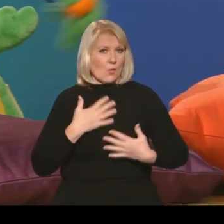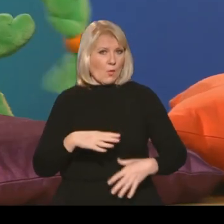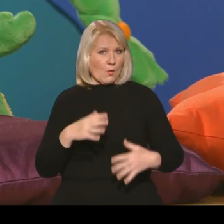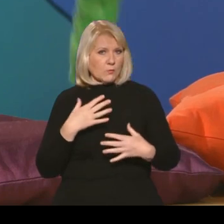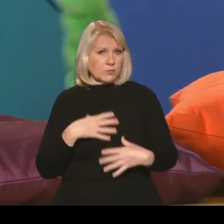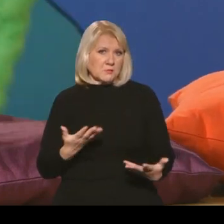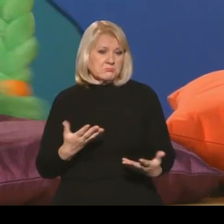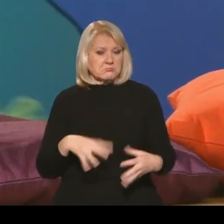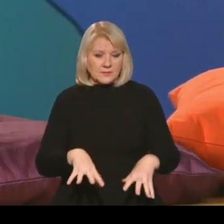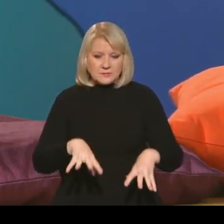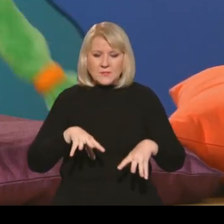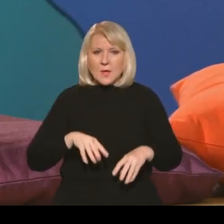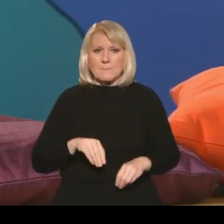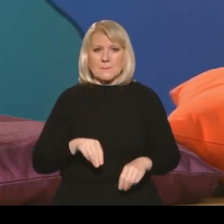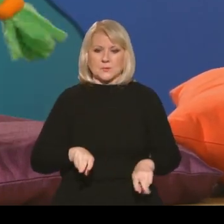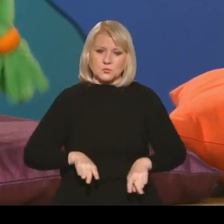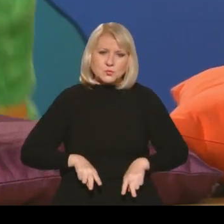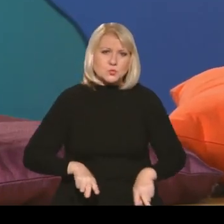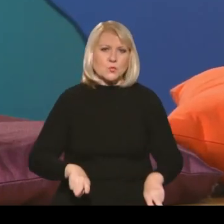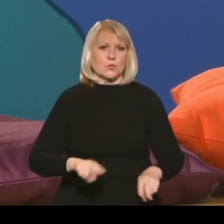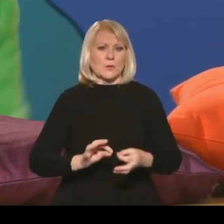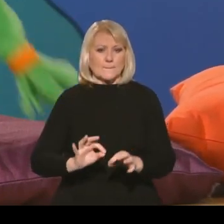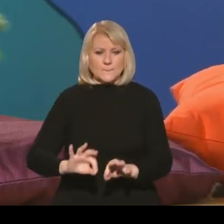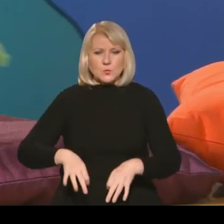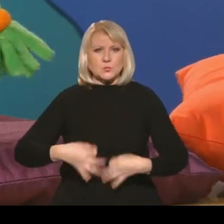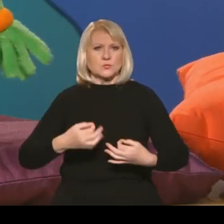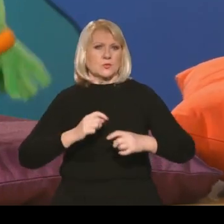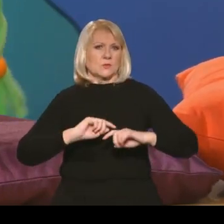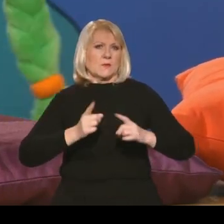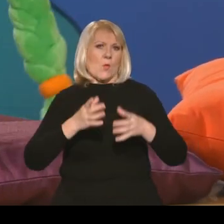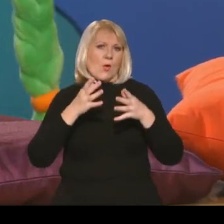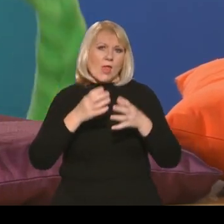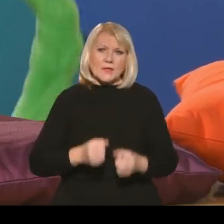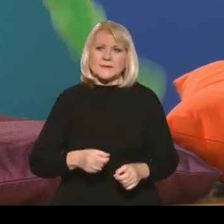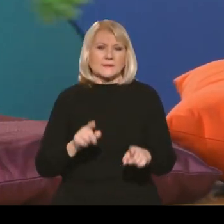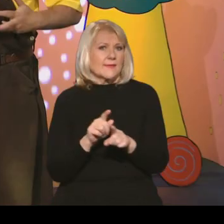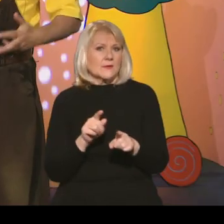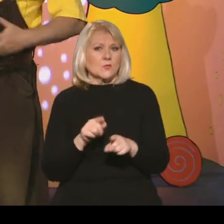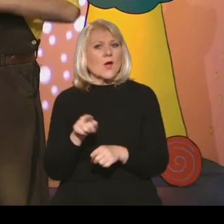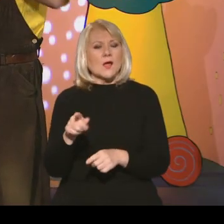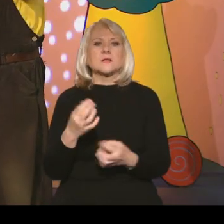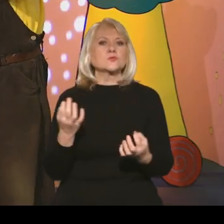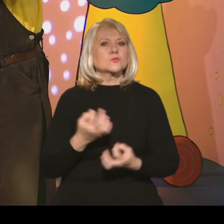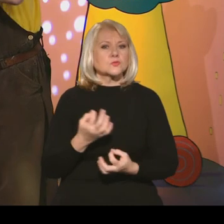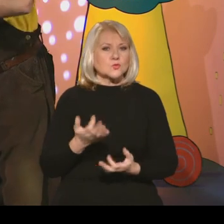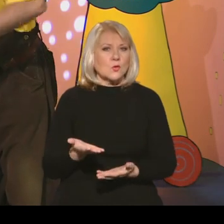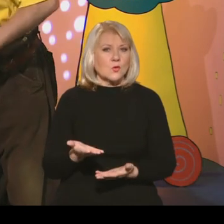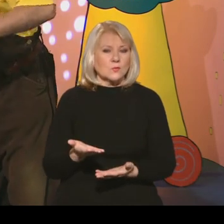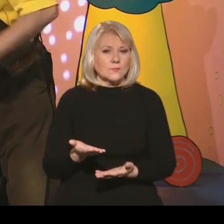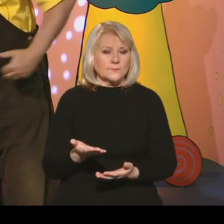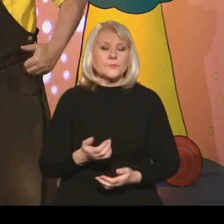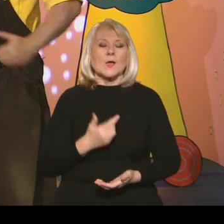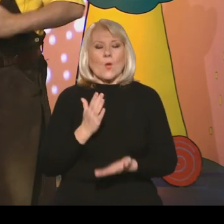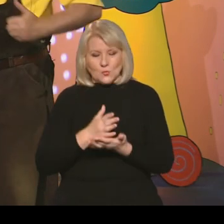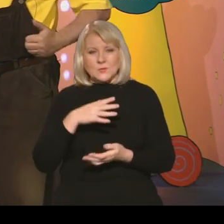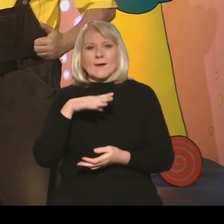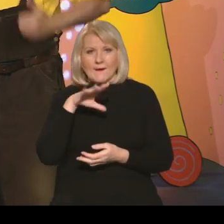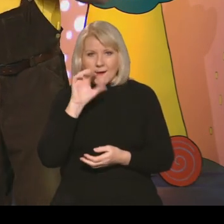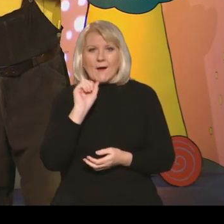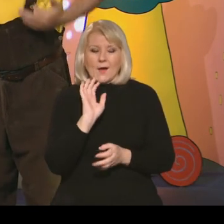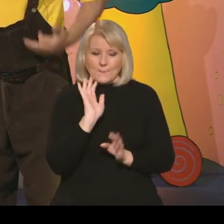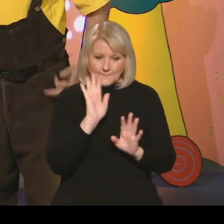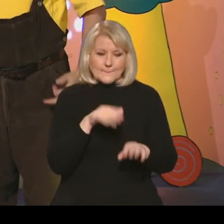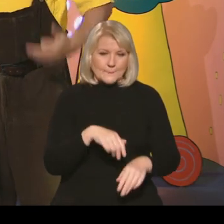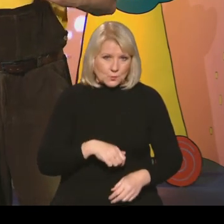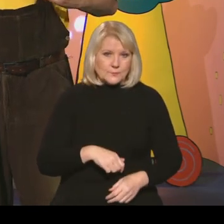Do tepláků, sukinky, punčocháčů nebo legín. A co ty? Už to chápu. Faninko,